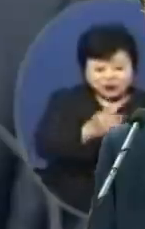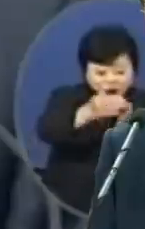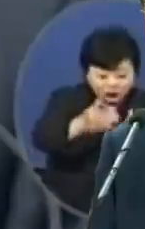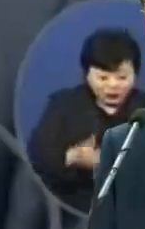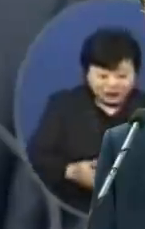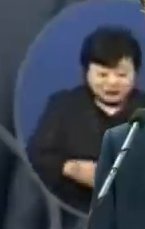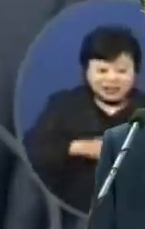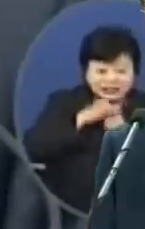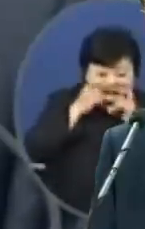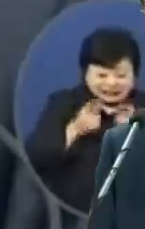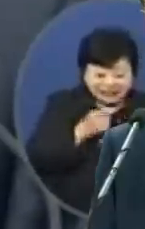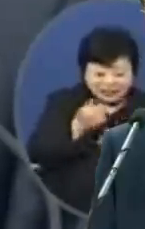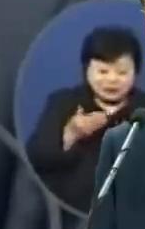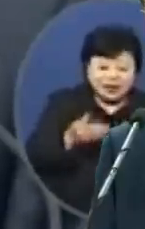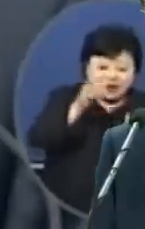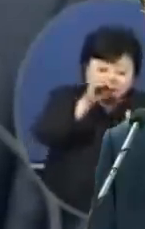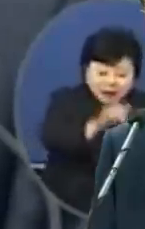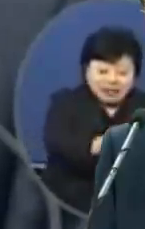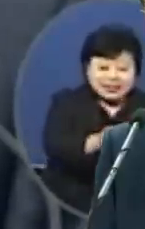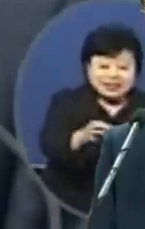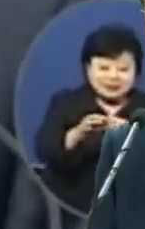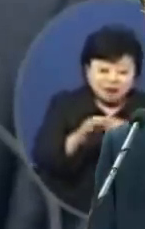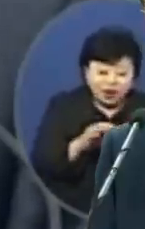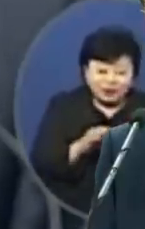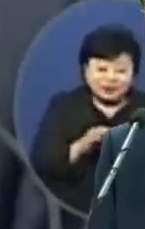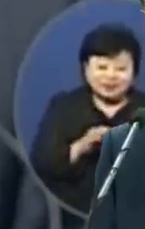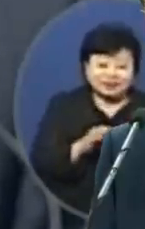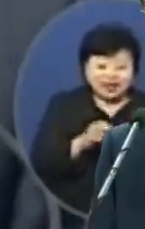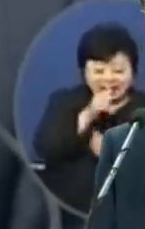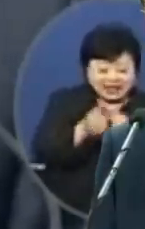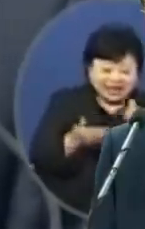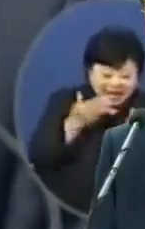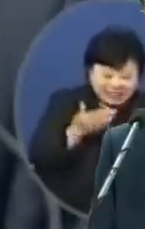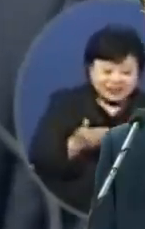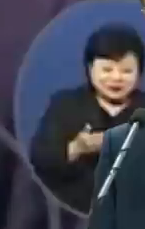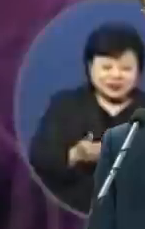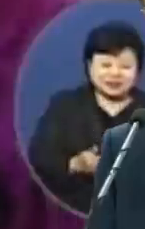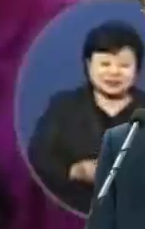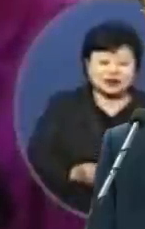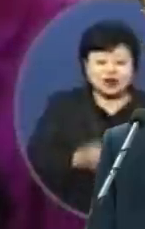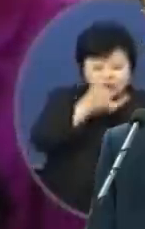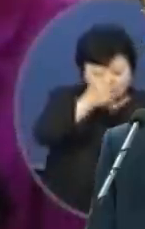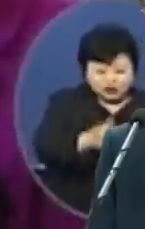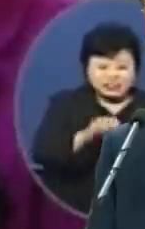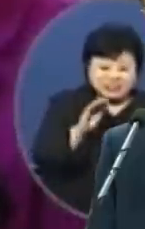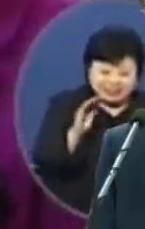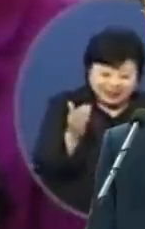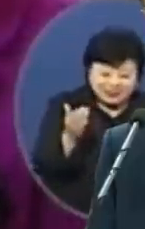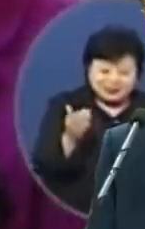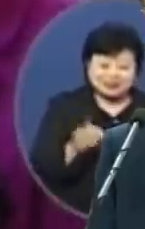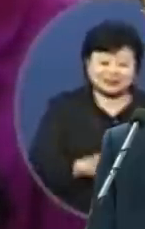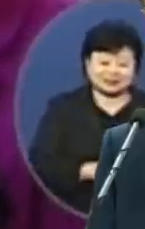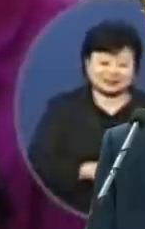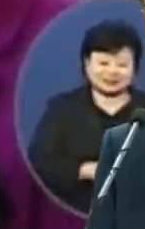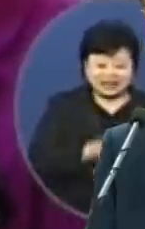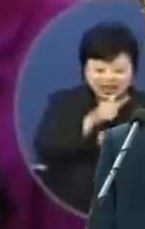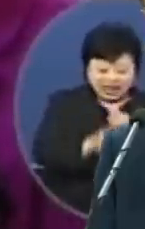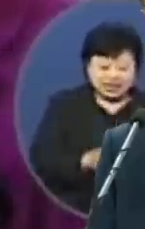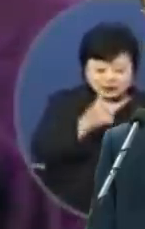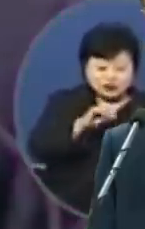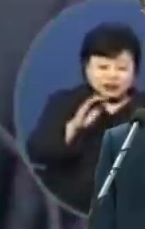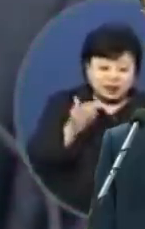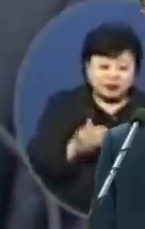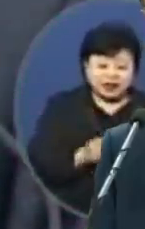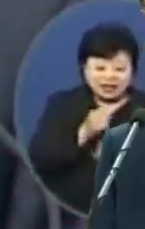여러분 자신을 하나님께 내가 맡기면 하나님이 여러분의 주인이 되는 것입니다. 그 하나님이 주인이 되면